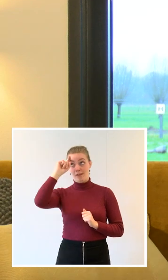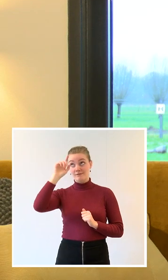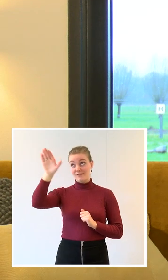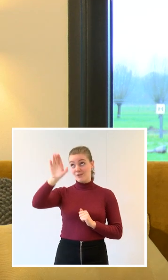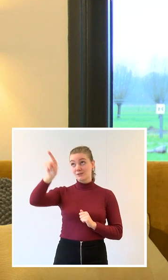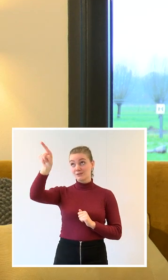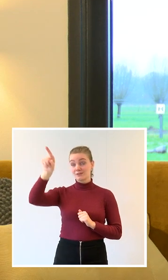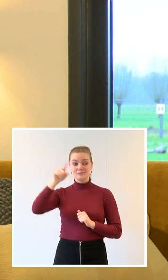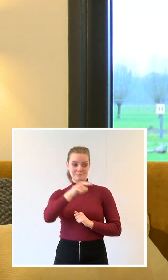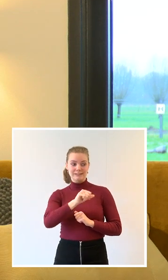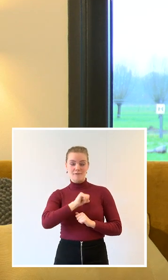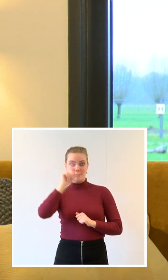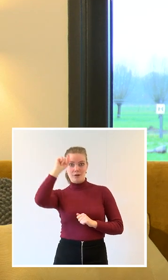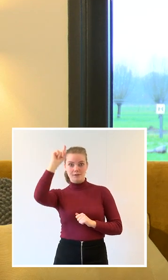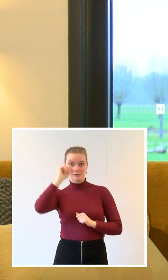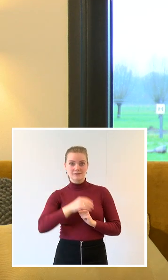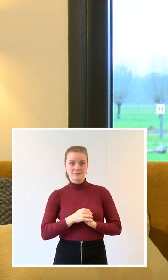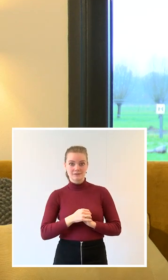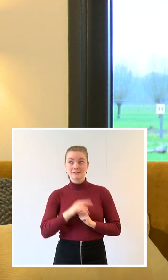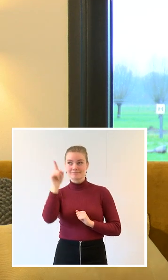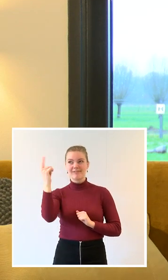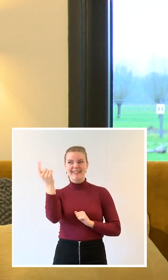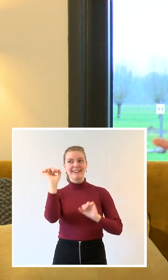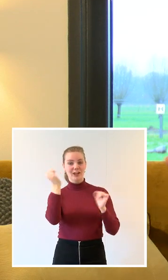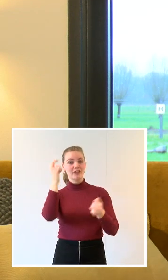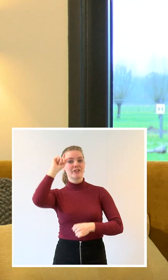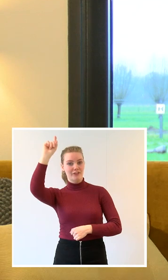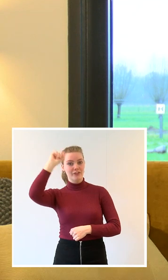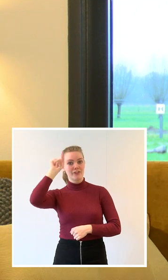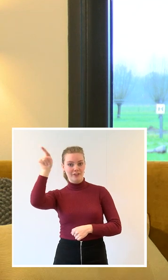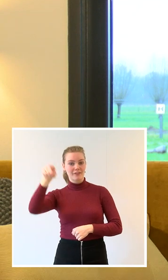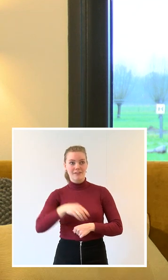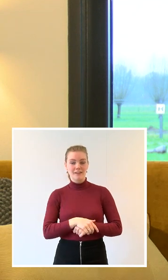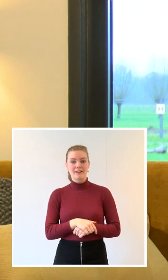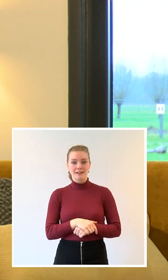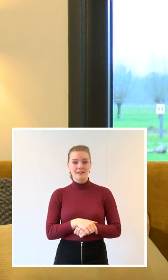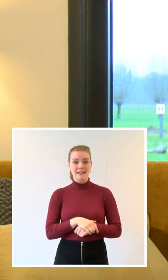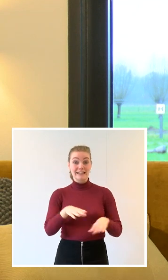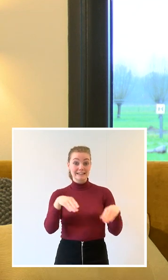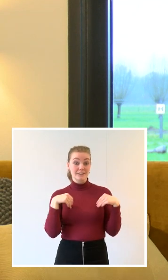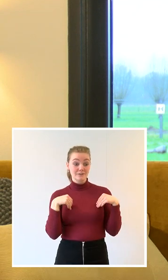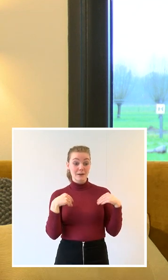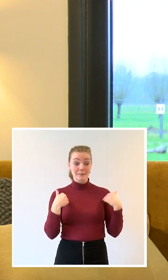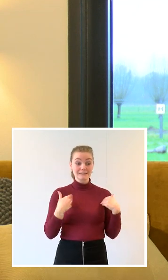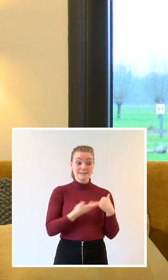alleen God kan bedenken. Het initiatief ligt niet bij de mens, maar bij God zelf.